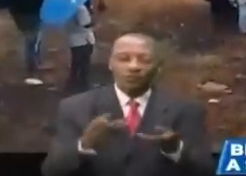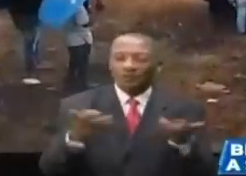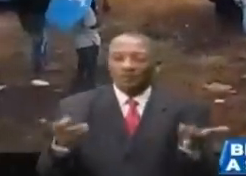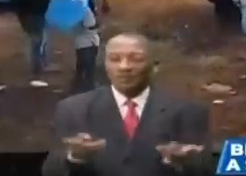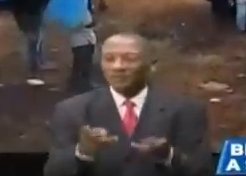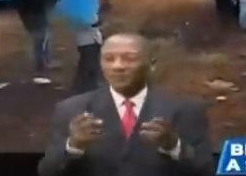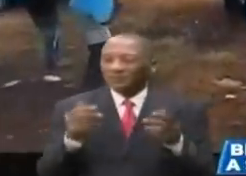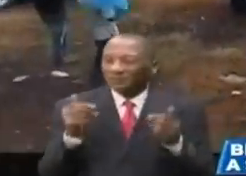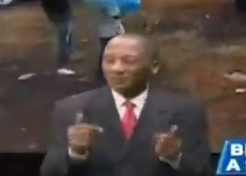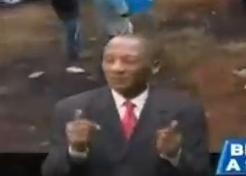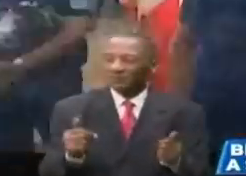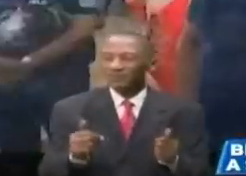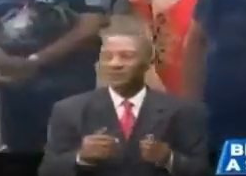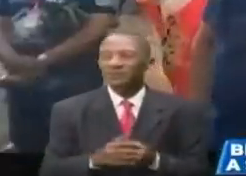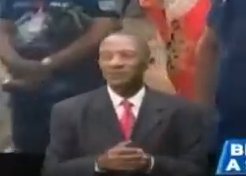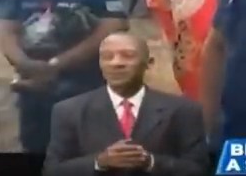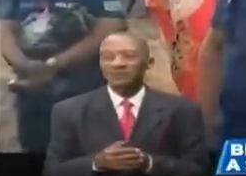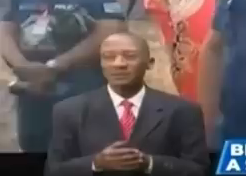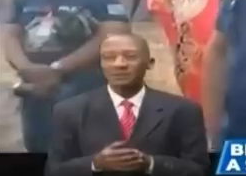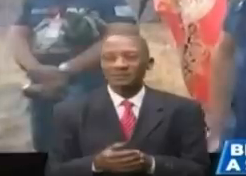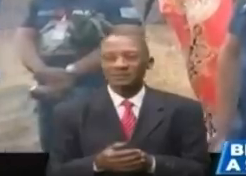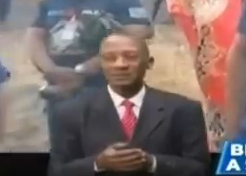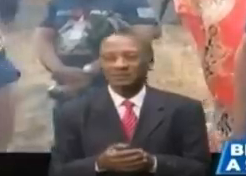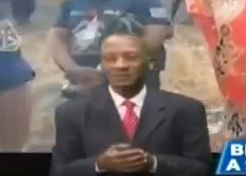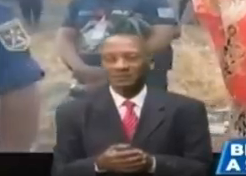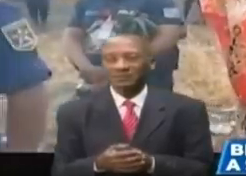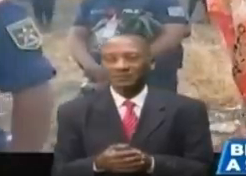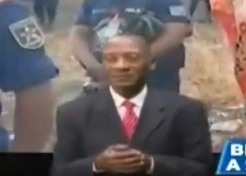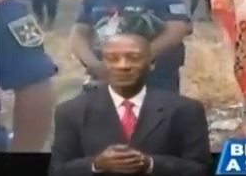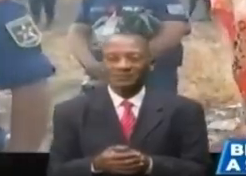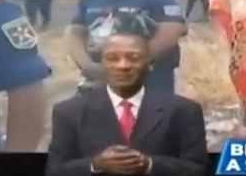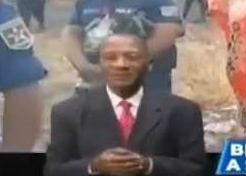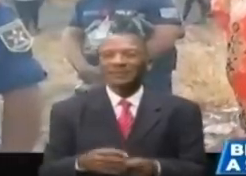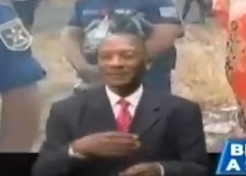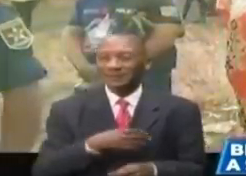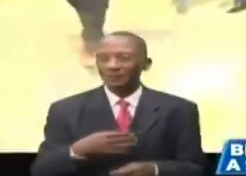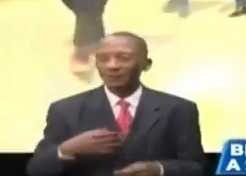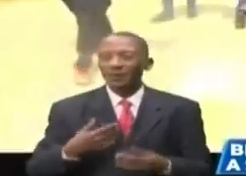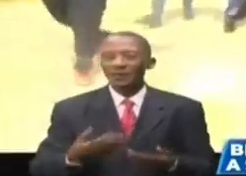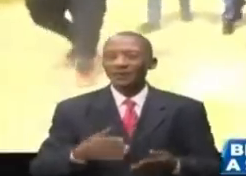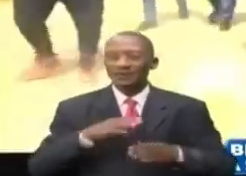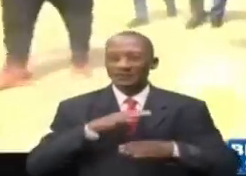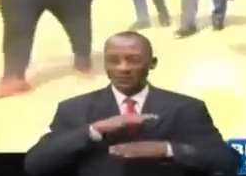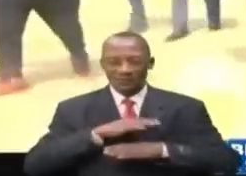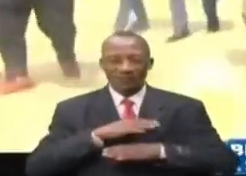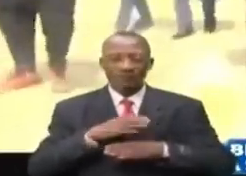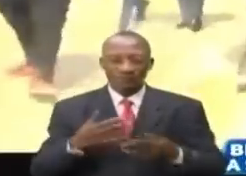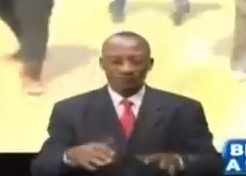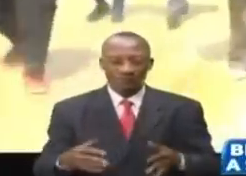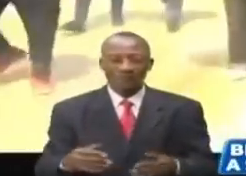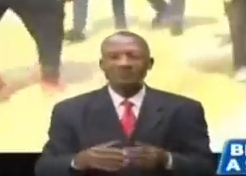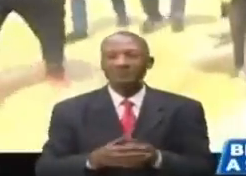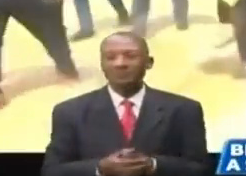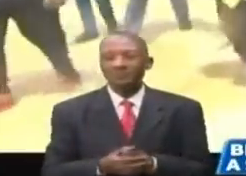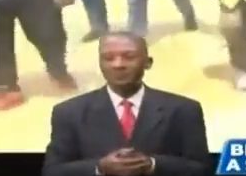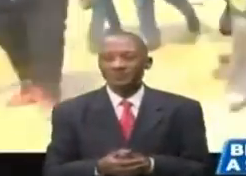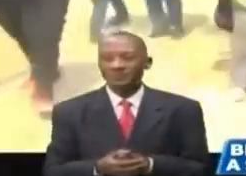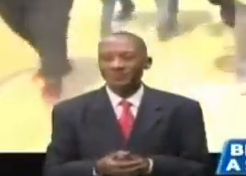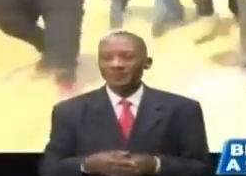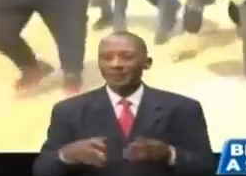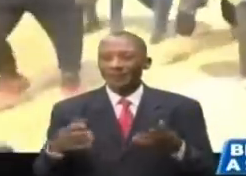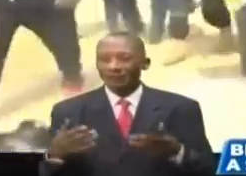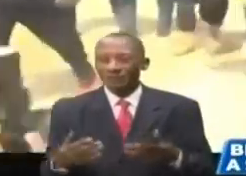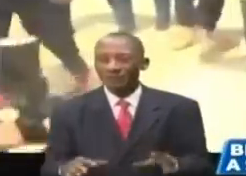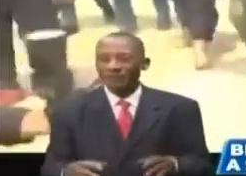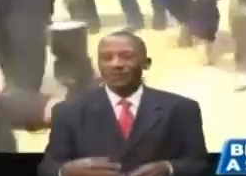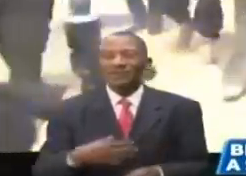de guerre pour une réinsertion sociale à travers des filières beaucoup plus pratiques. Après le Nord Kivu, la Tchopo, précisément la